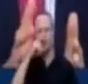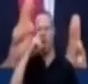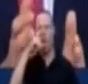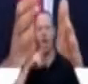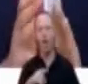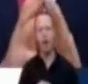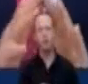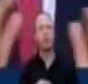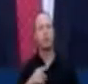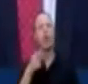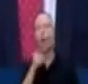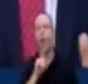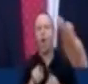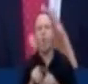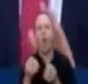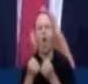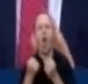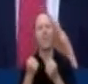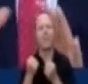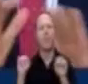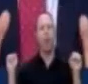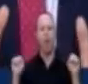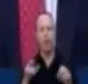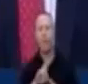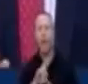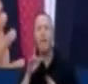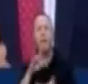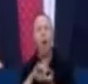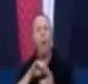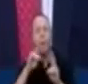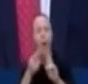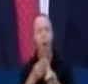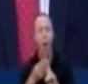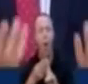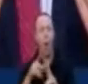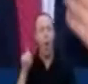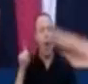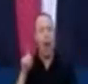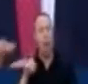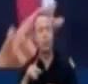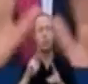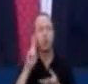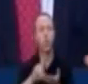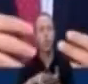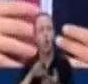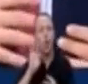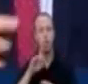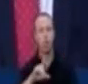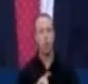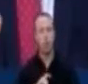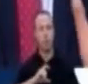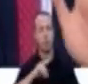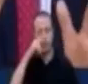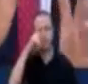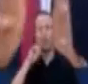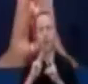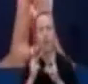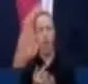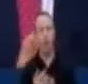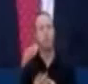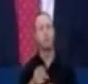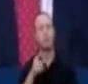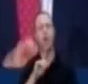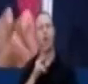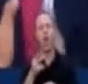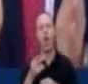אבל באף מקום בעולם, למעט ברוסיה, באף מקום זכויות להט"ב לא נעו אחורה. הכי פחות הם יעמדו במקום, ובמקרה האמריקאי זה לא